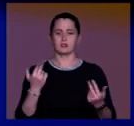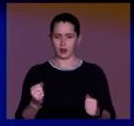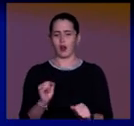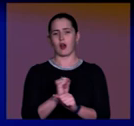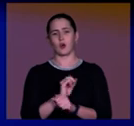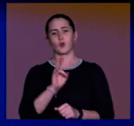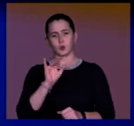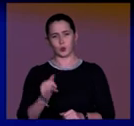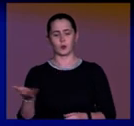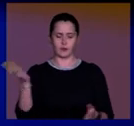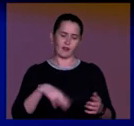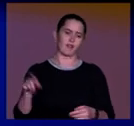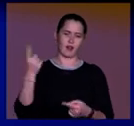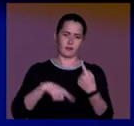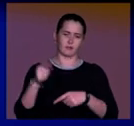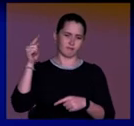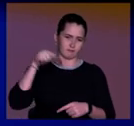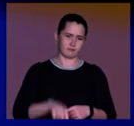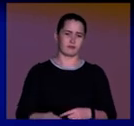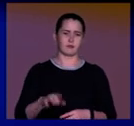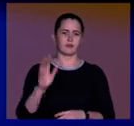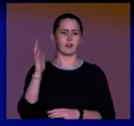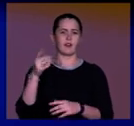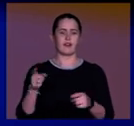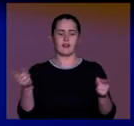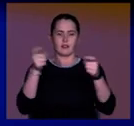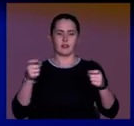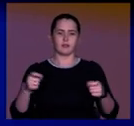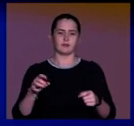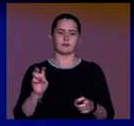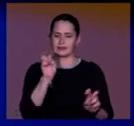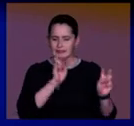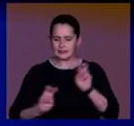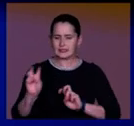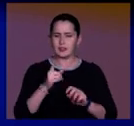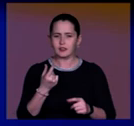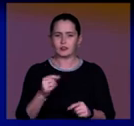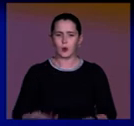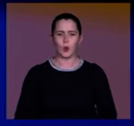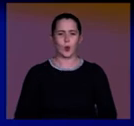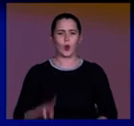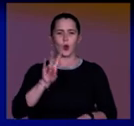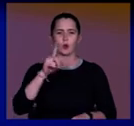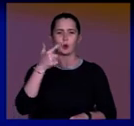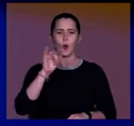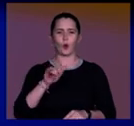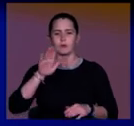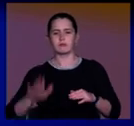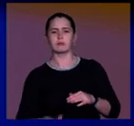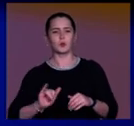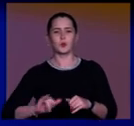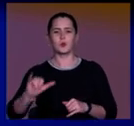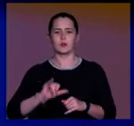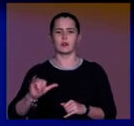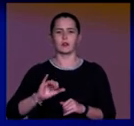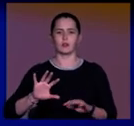ну тогда спускайся алёша держась за ветку искал куда бы поставить ногу в это